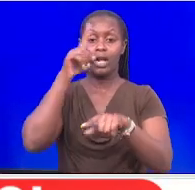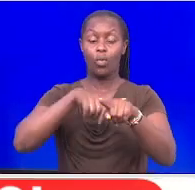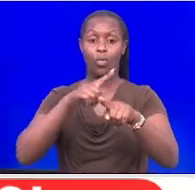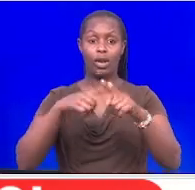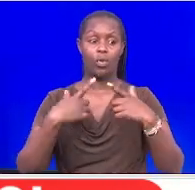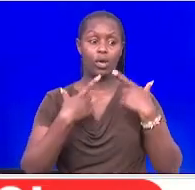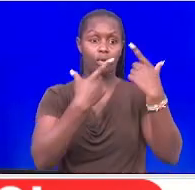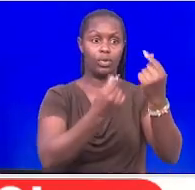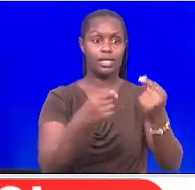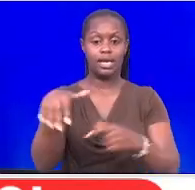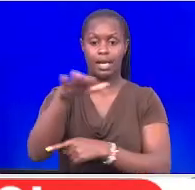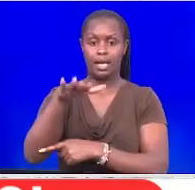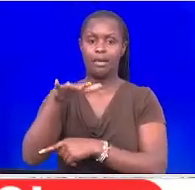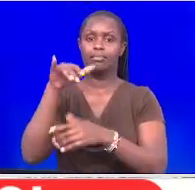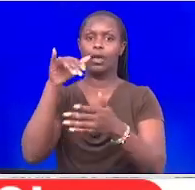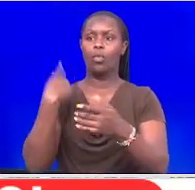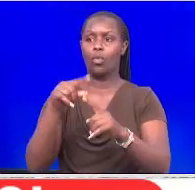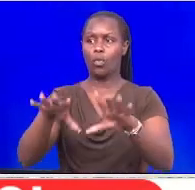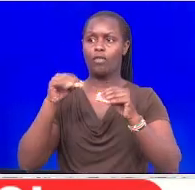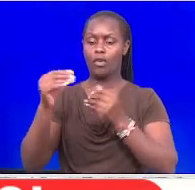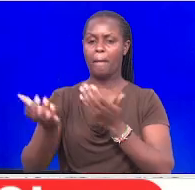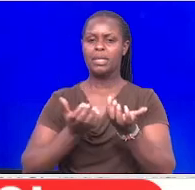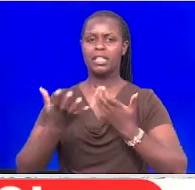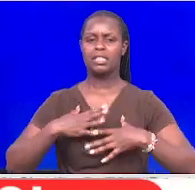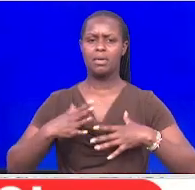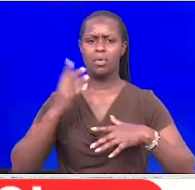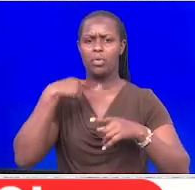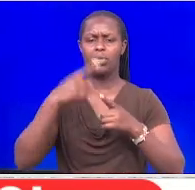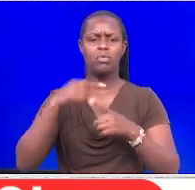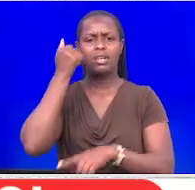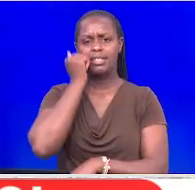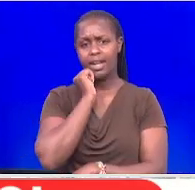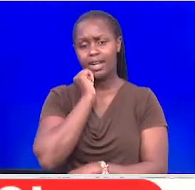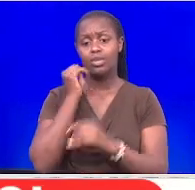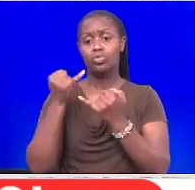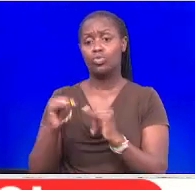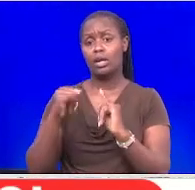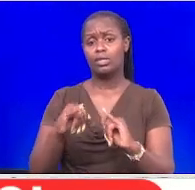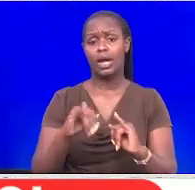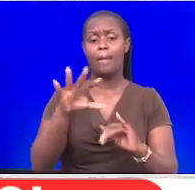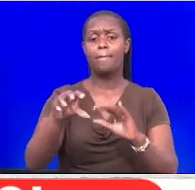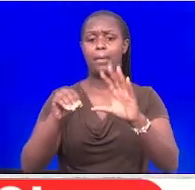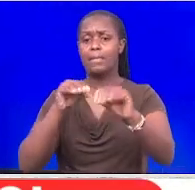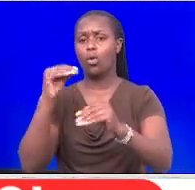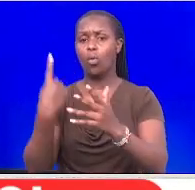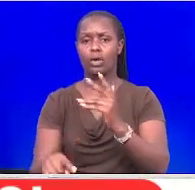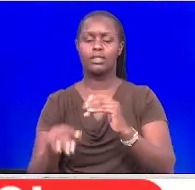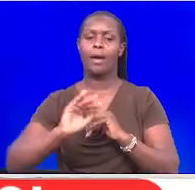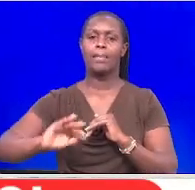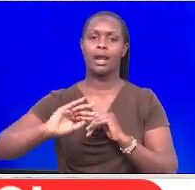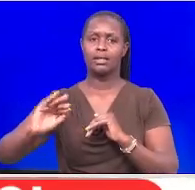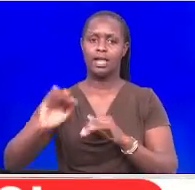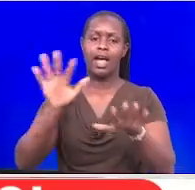Tulipozuru eneo la mkasa tuliwapata wafanyabiashara waliojawa na hamaki wakijaribu kuokoa bidhaa zao ambazo zilibadilika na